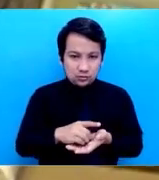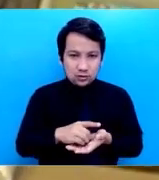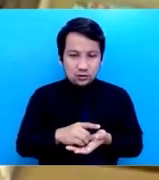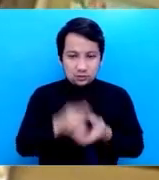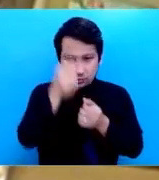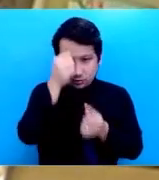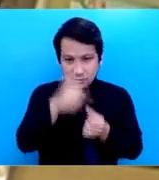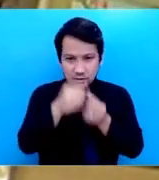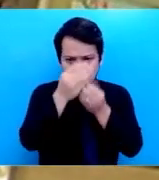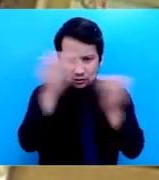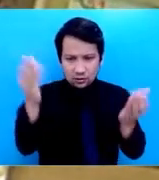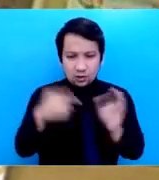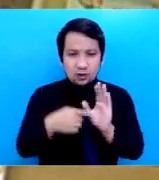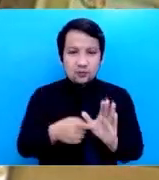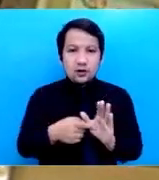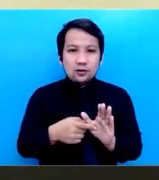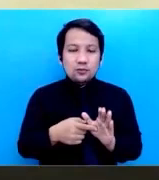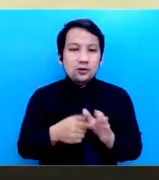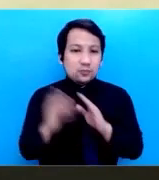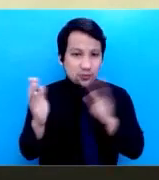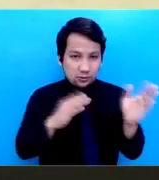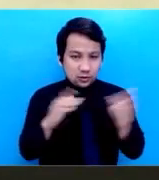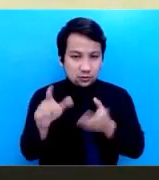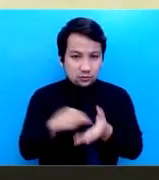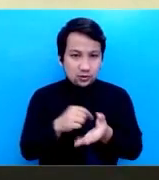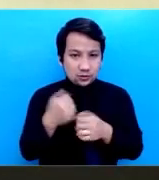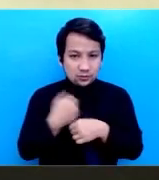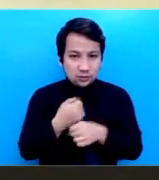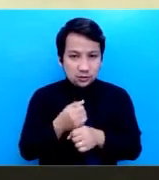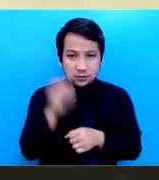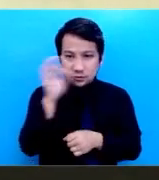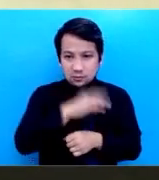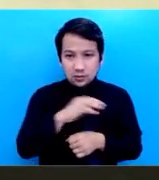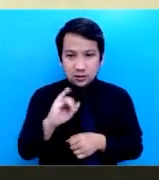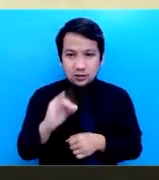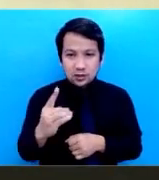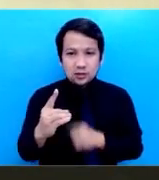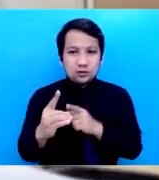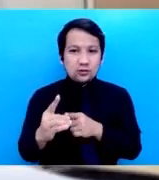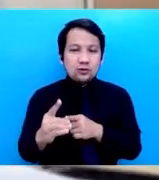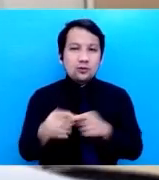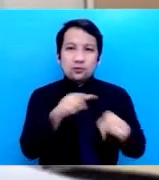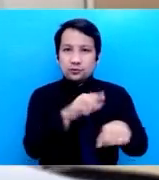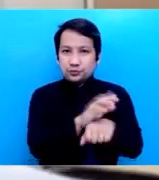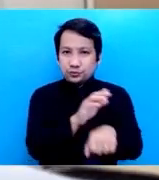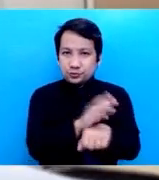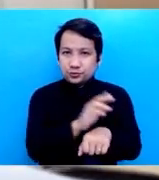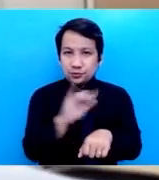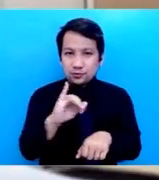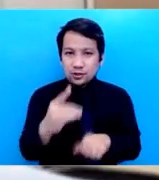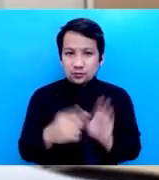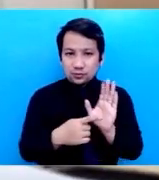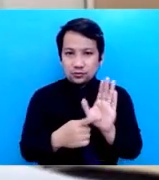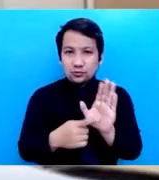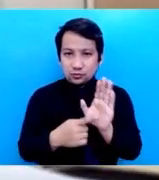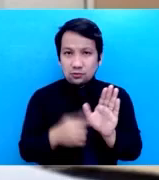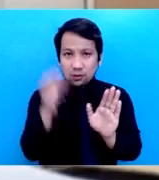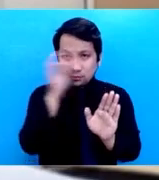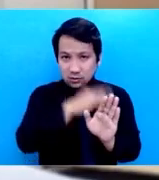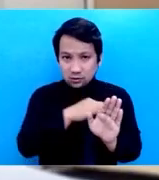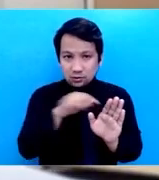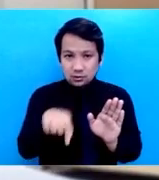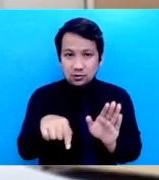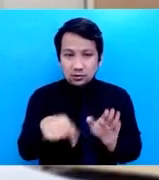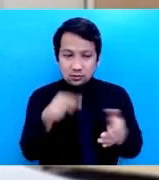ng mga otoridad sa mga nagbabalak gumawa o gumamit ng peking vax ID. You're using it and showing it every time na makita